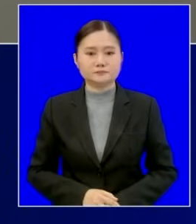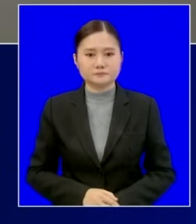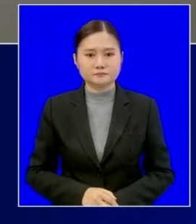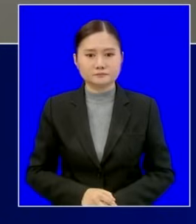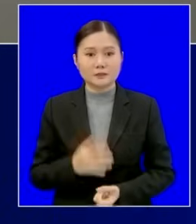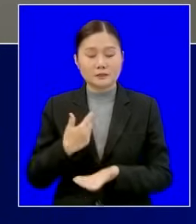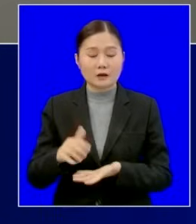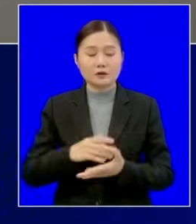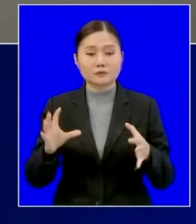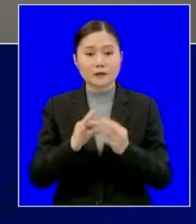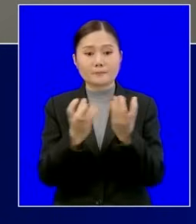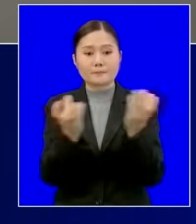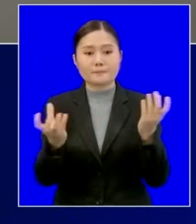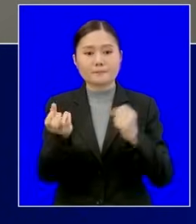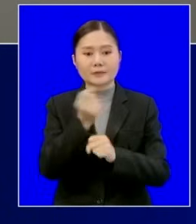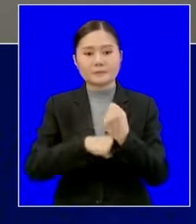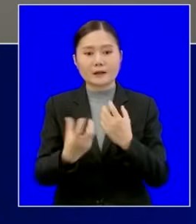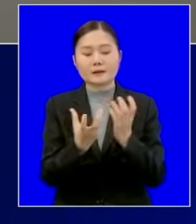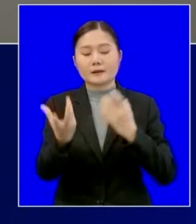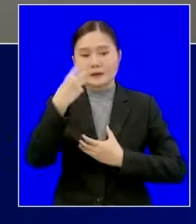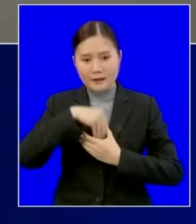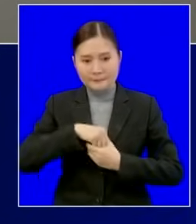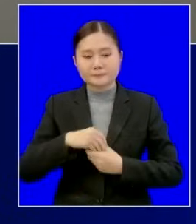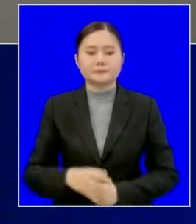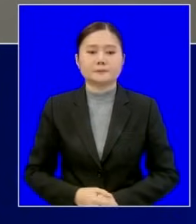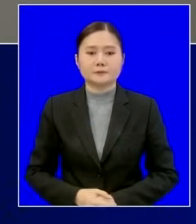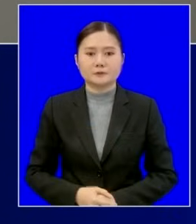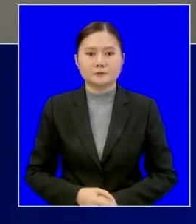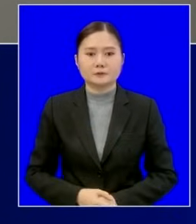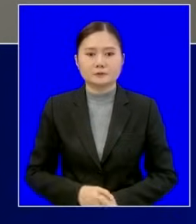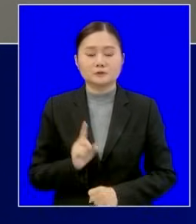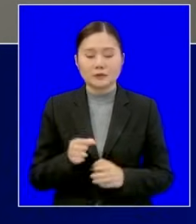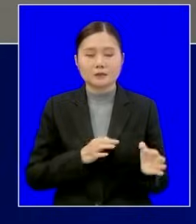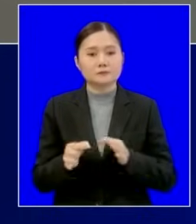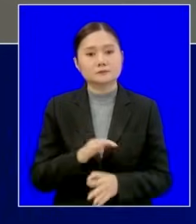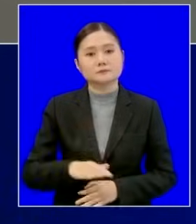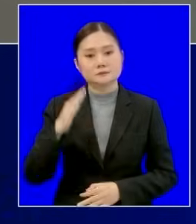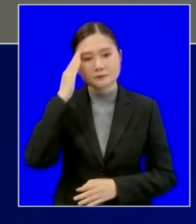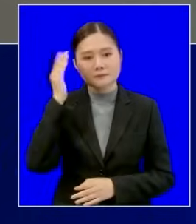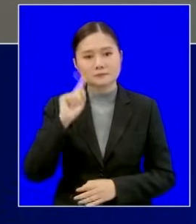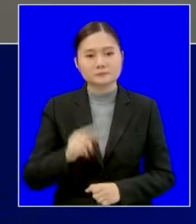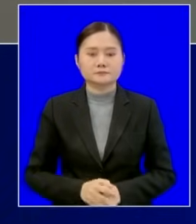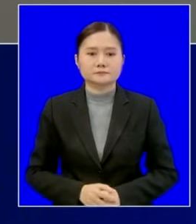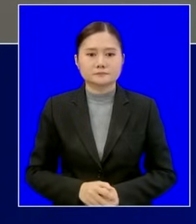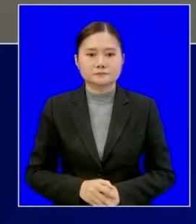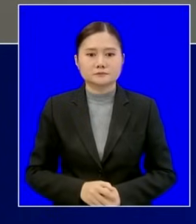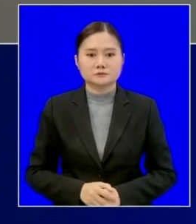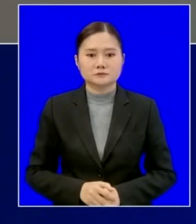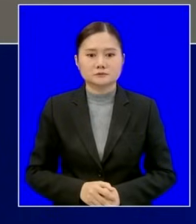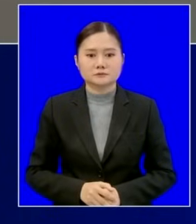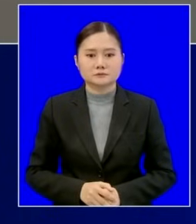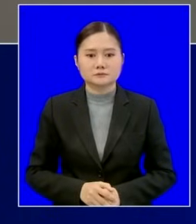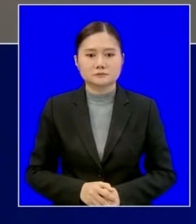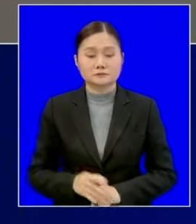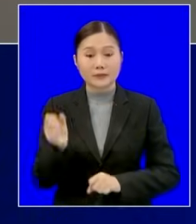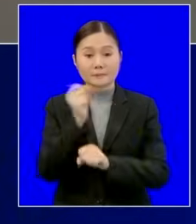องปฏิบัติธรรมนะฮะก็คือคลิปแรกฮะคลิปแรกต้องชี้แจงให้ท่านผู้ชมก่อนนะฮะว่าการที่เธอได้จากสิ่งปฏิบัติธร